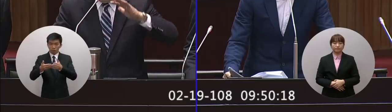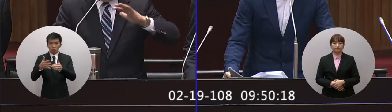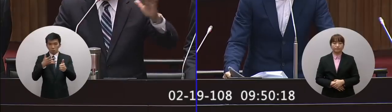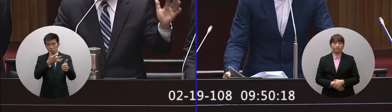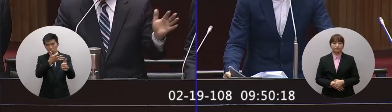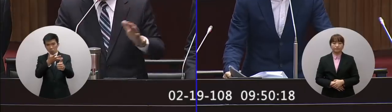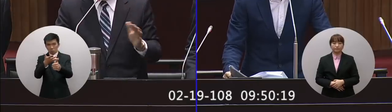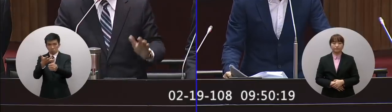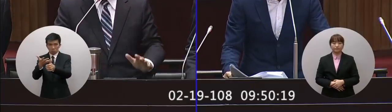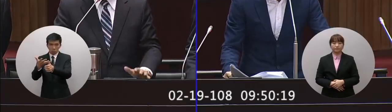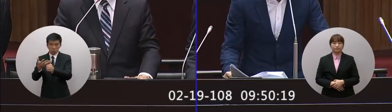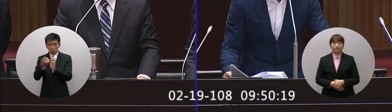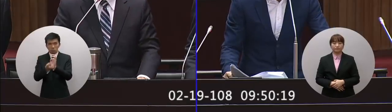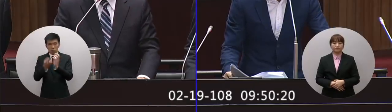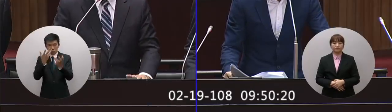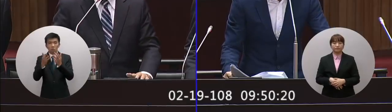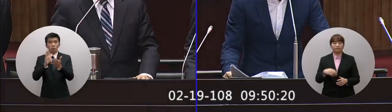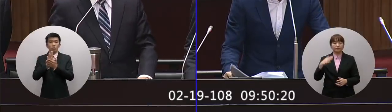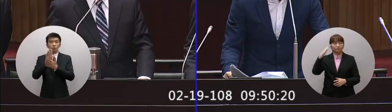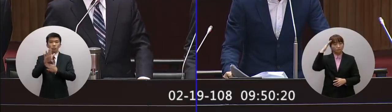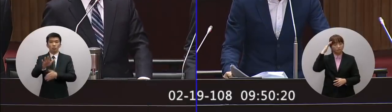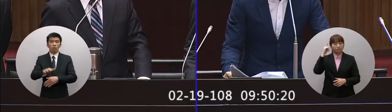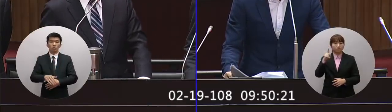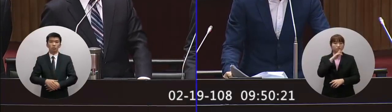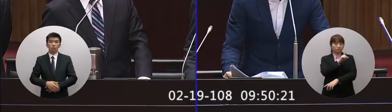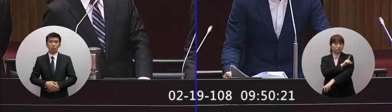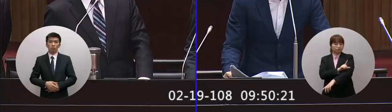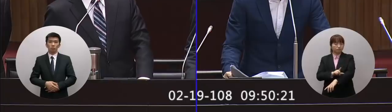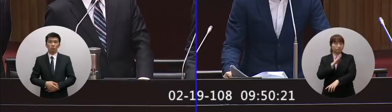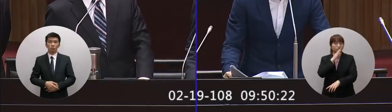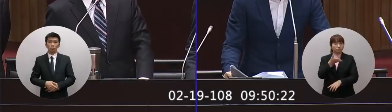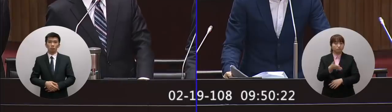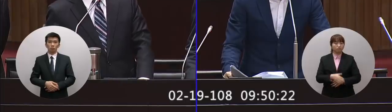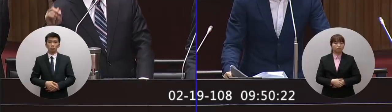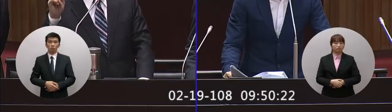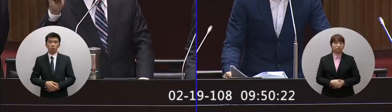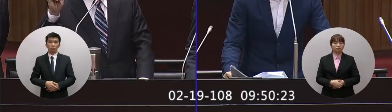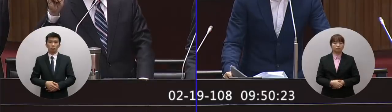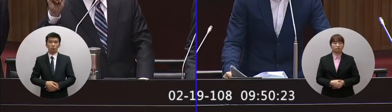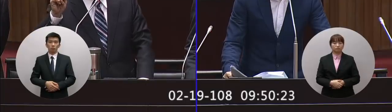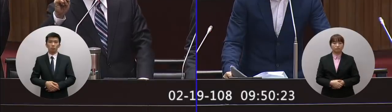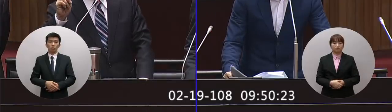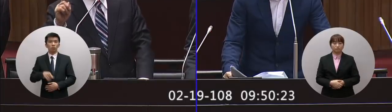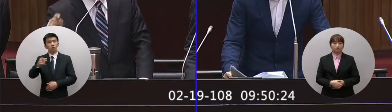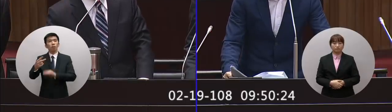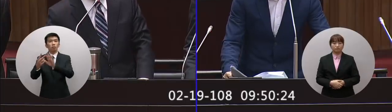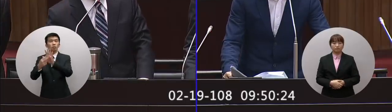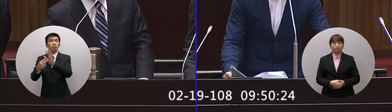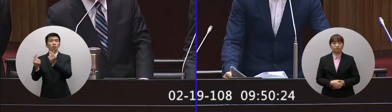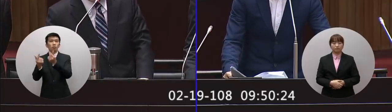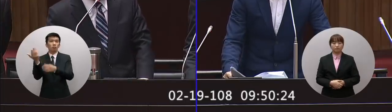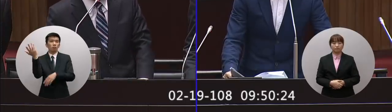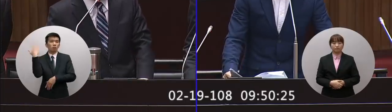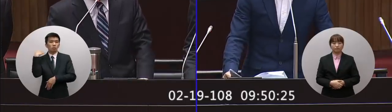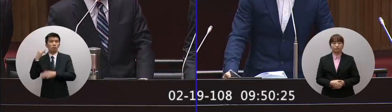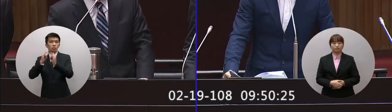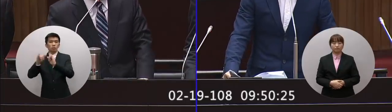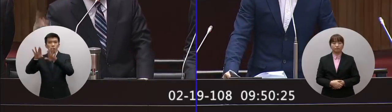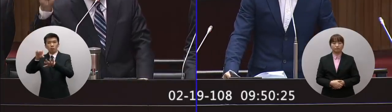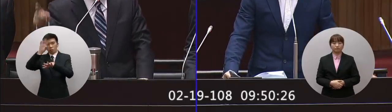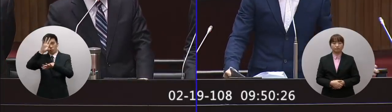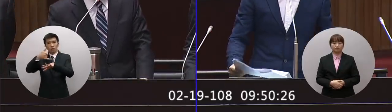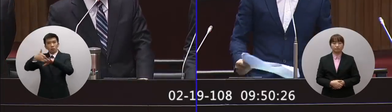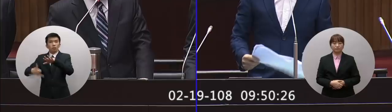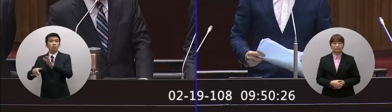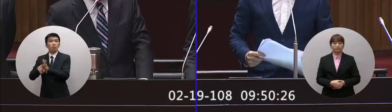解所有的这种状况。 赖院长道歉是白道歉的吗？ 他，你讲说他是在什么民进党在野的时期，